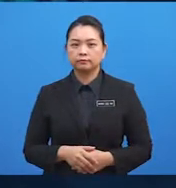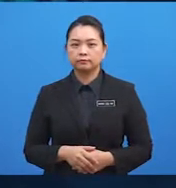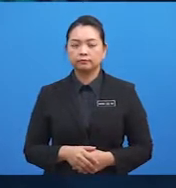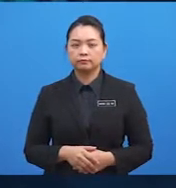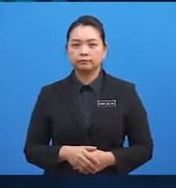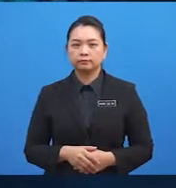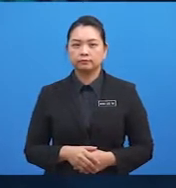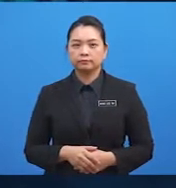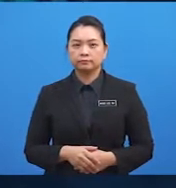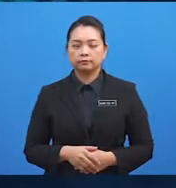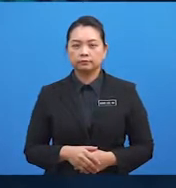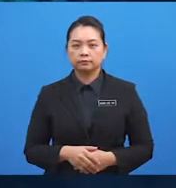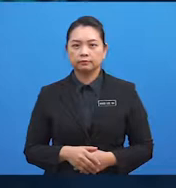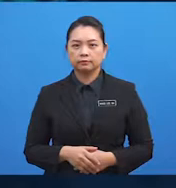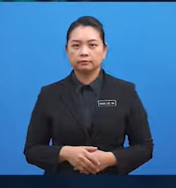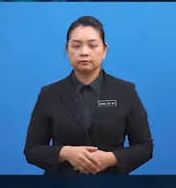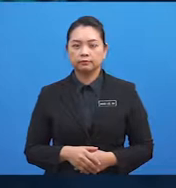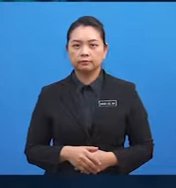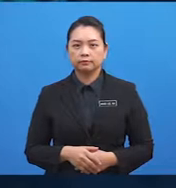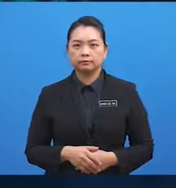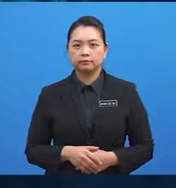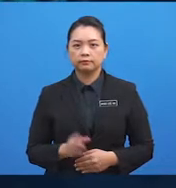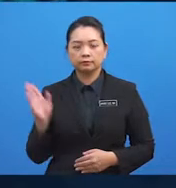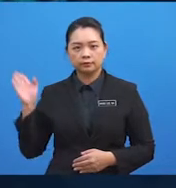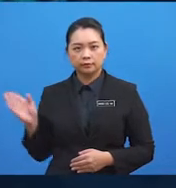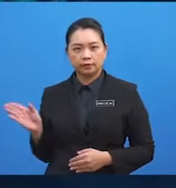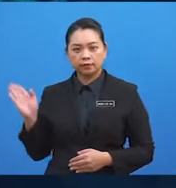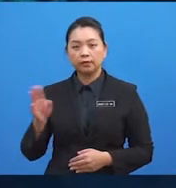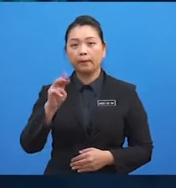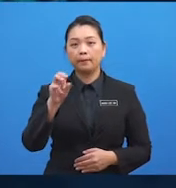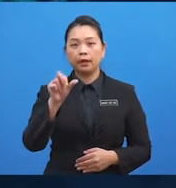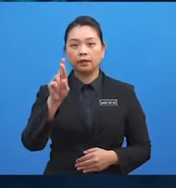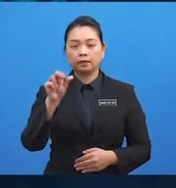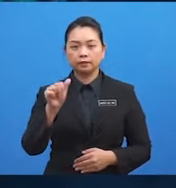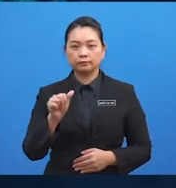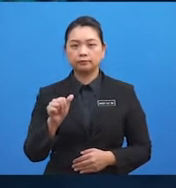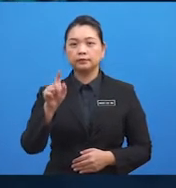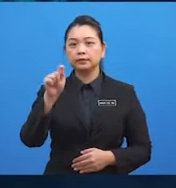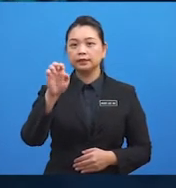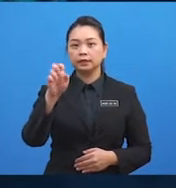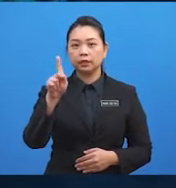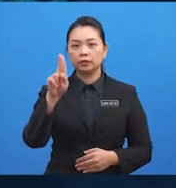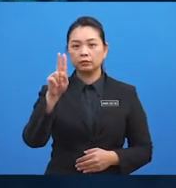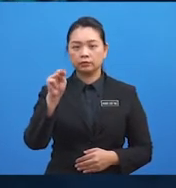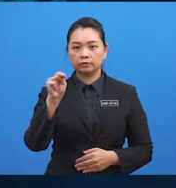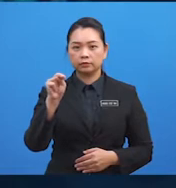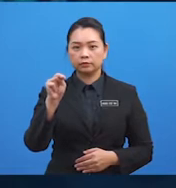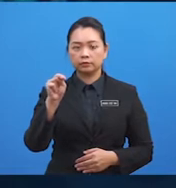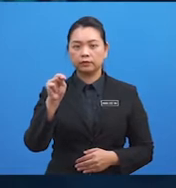bantuan pembiayaan bantuan modal ialah MARA, Tekun